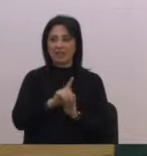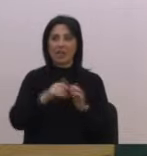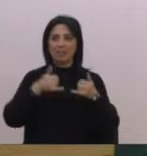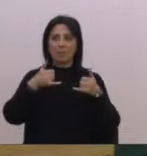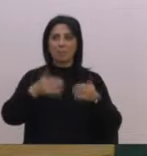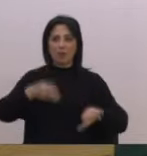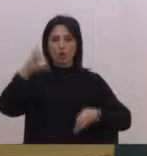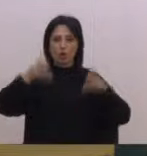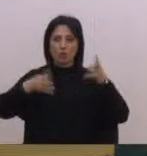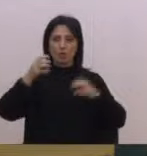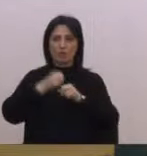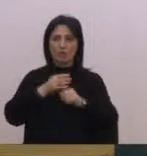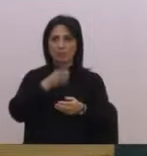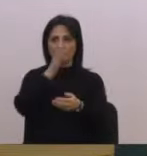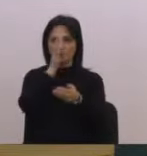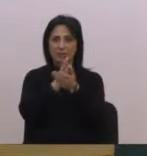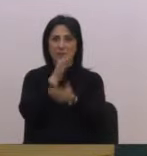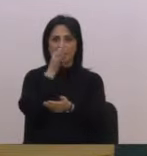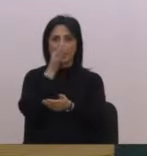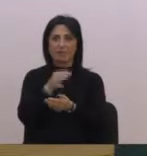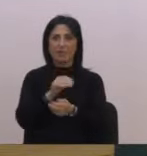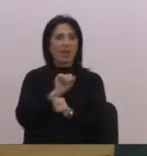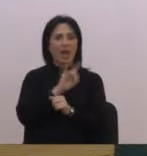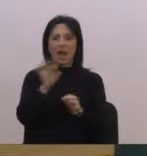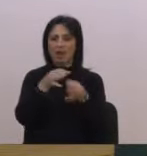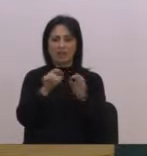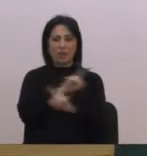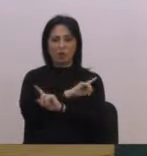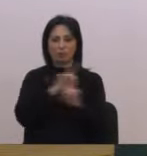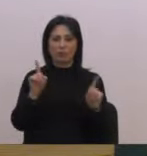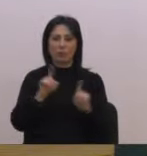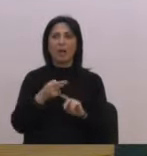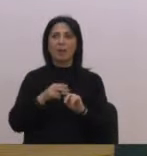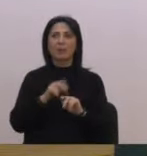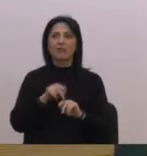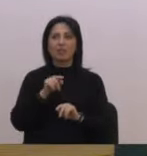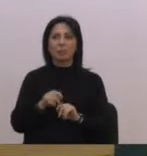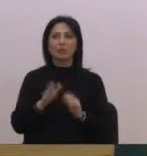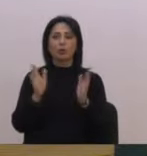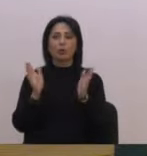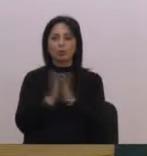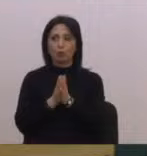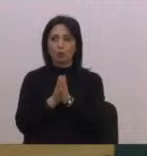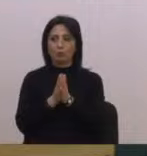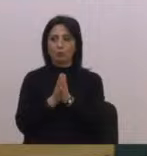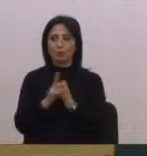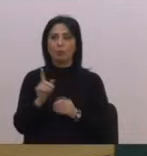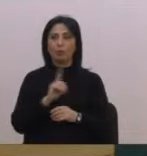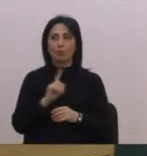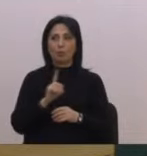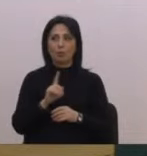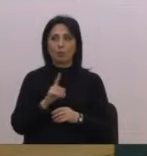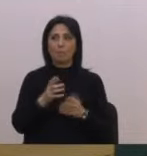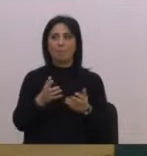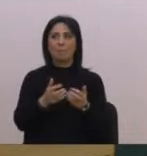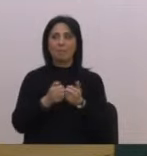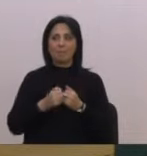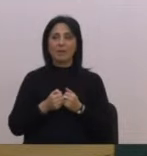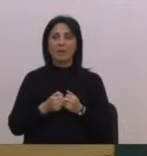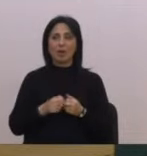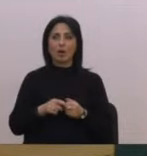ჩაბეტონება. პირდაპირ მინდა გითხრათ, რომ არ დავუშვებთ ამას, ამიტომაც თხოვთ, რომ მიიღოთ